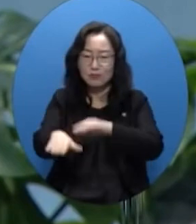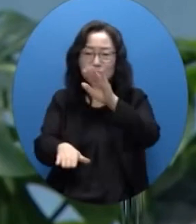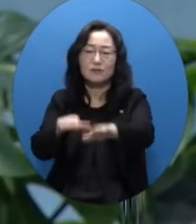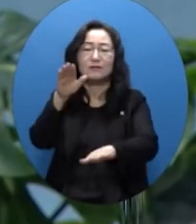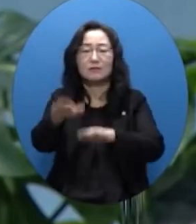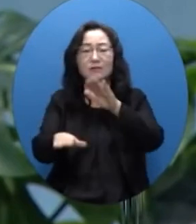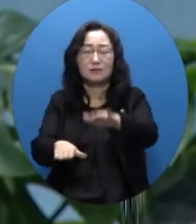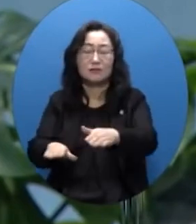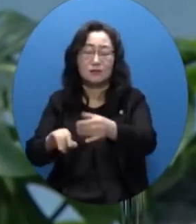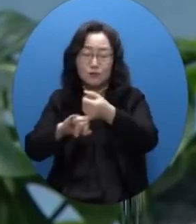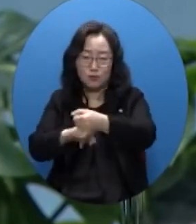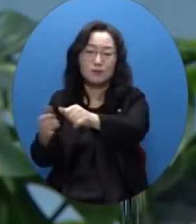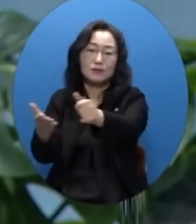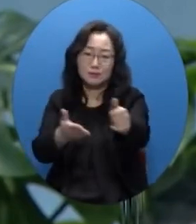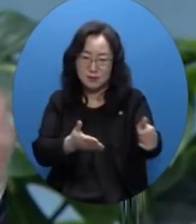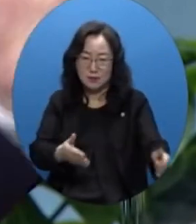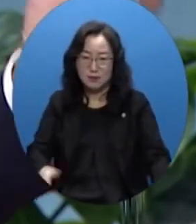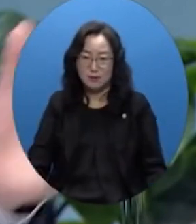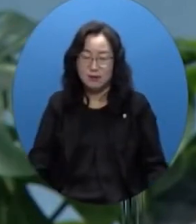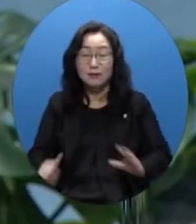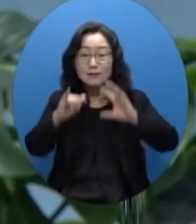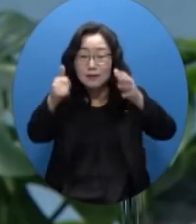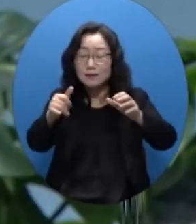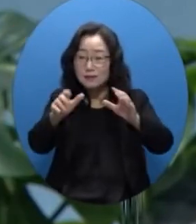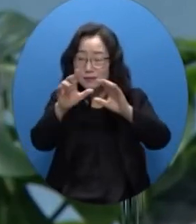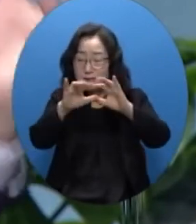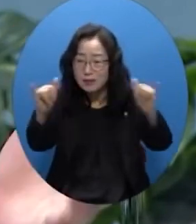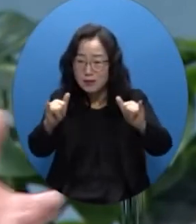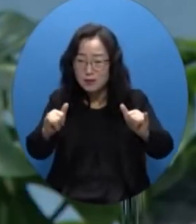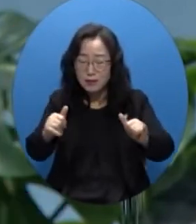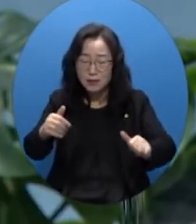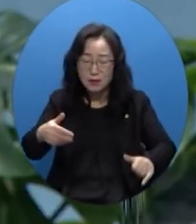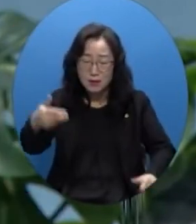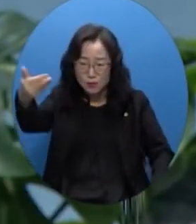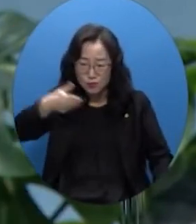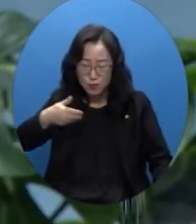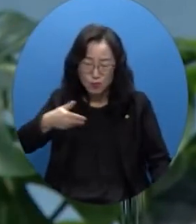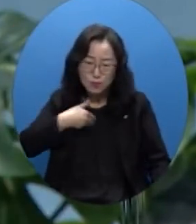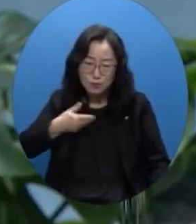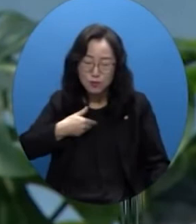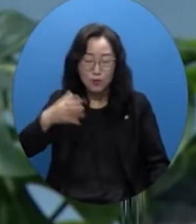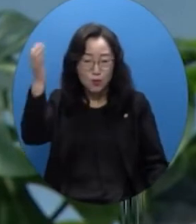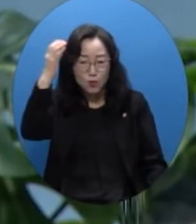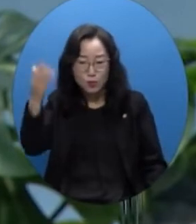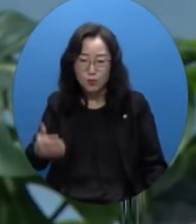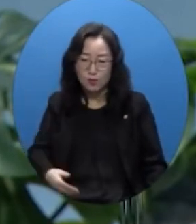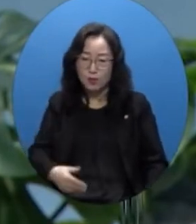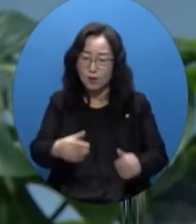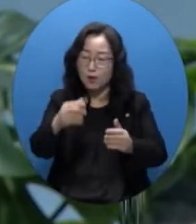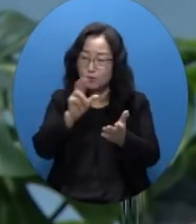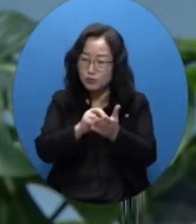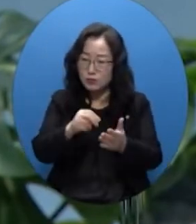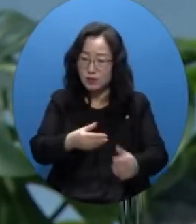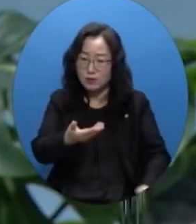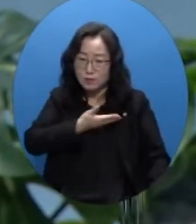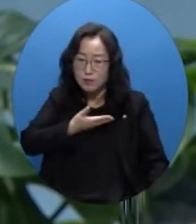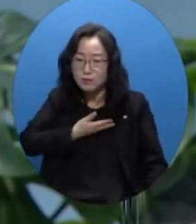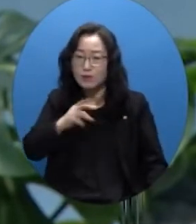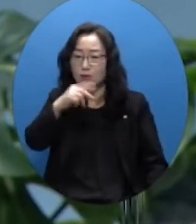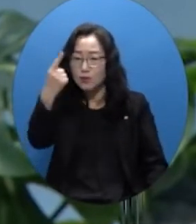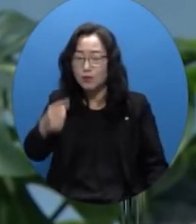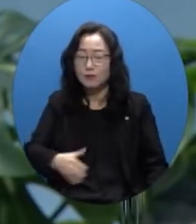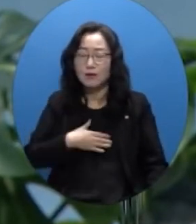또 천재 나가시기 바랍니다 이상 사람들 같아 줄 어떤 괴로움도 어떠한 곳들도 어떤 문제도 나를